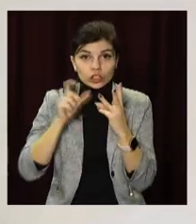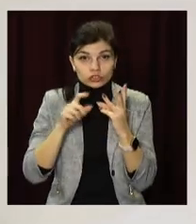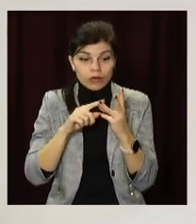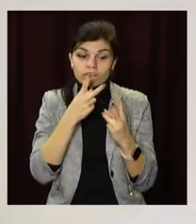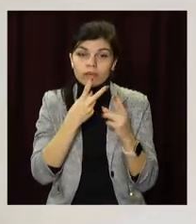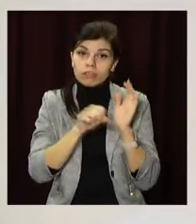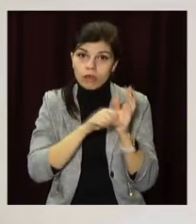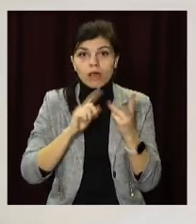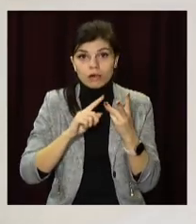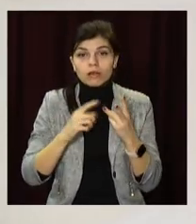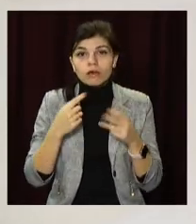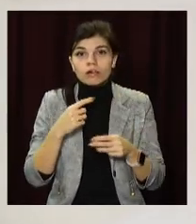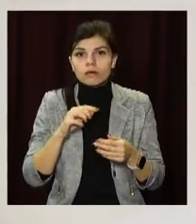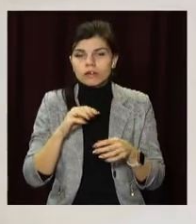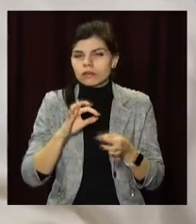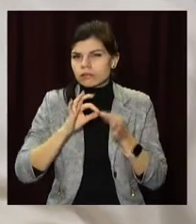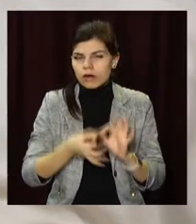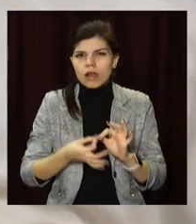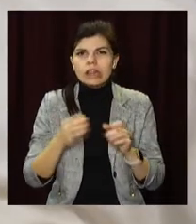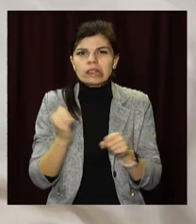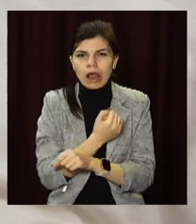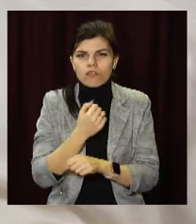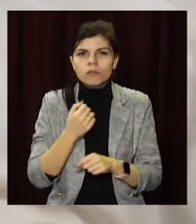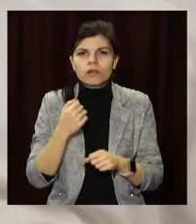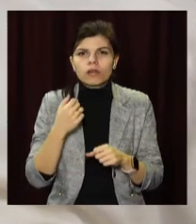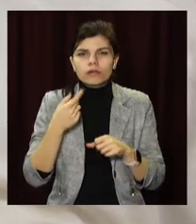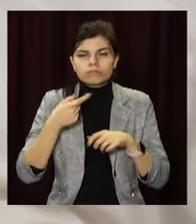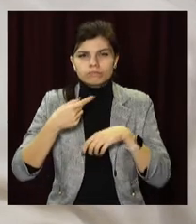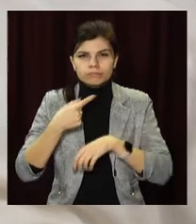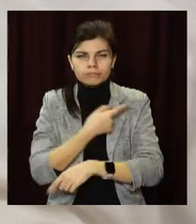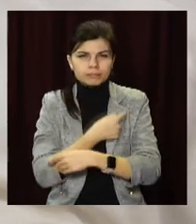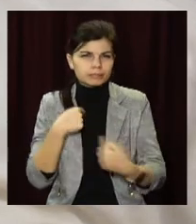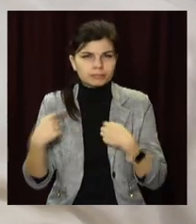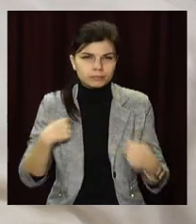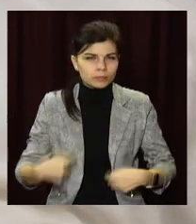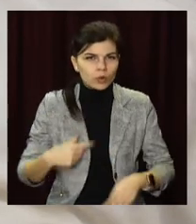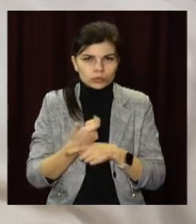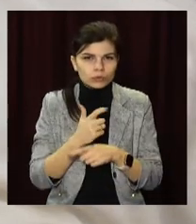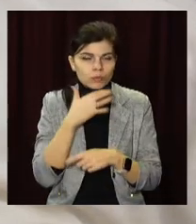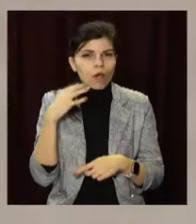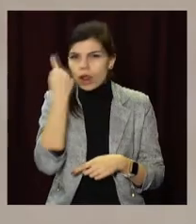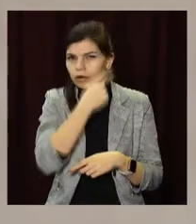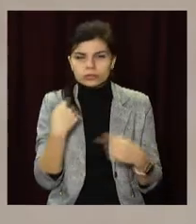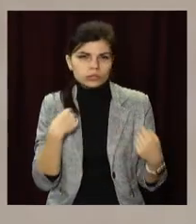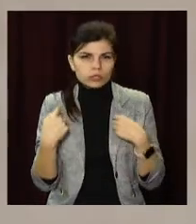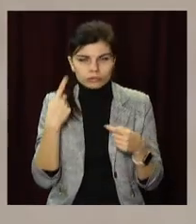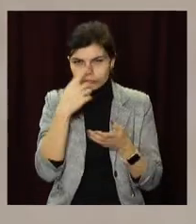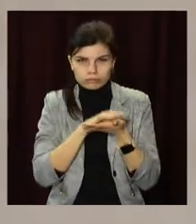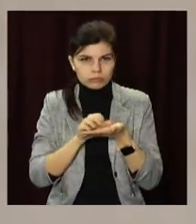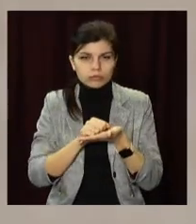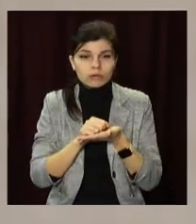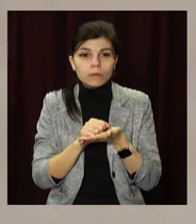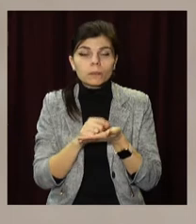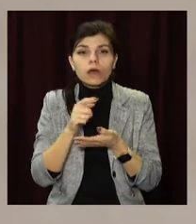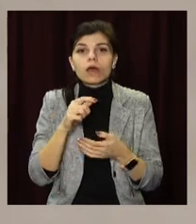складна мінно-вибухова травма та чисельні осколкові поранення. Сильно постраждало обличчя. Разом з офтальмологами лікарі роблять усе, аби